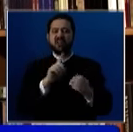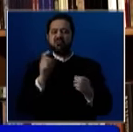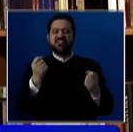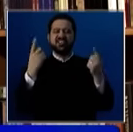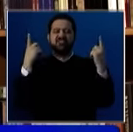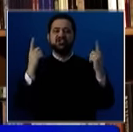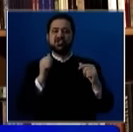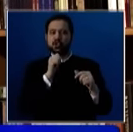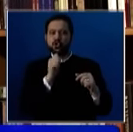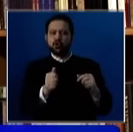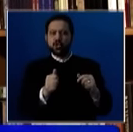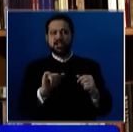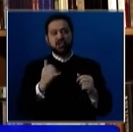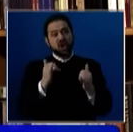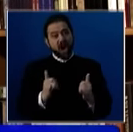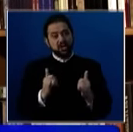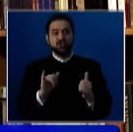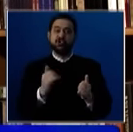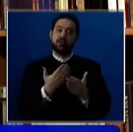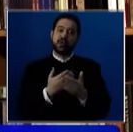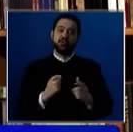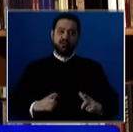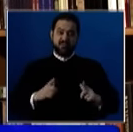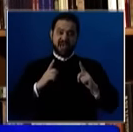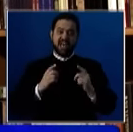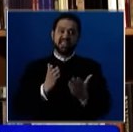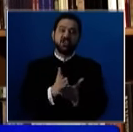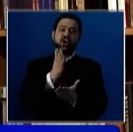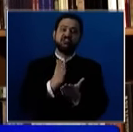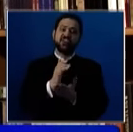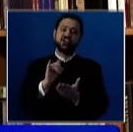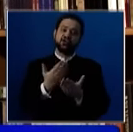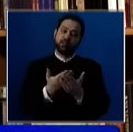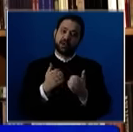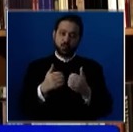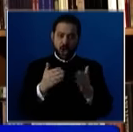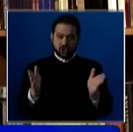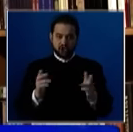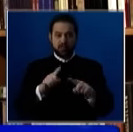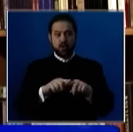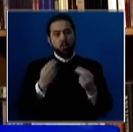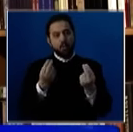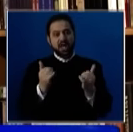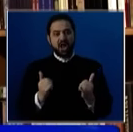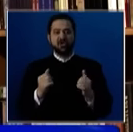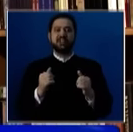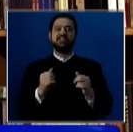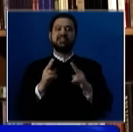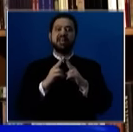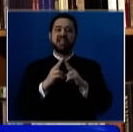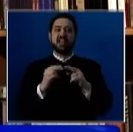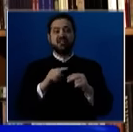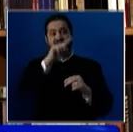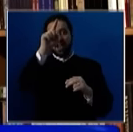peren, veșnic, și aici, și pentru viața cea veșnică. Și pentru a începe cu bine această emisiune, vă întrebăm,